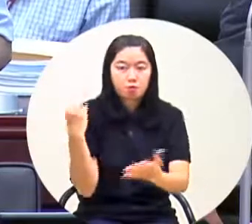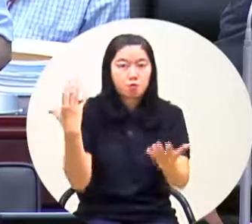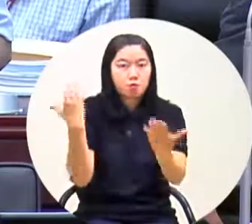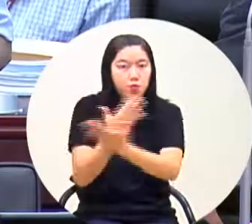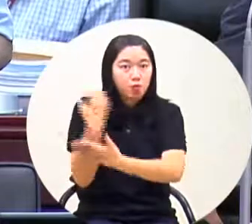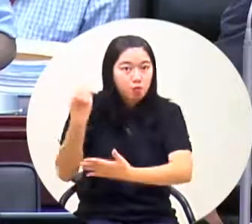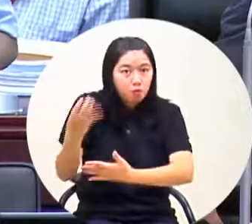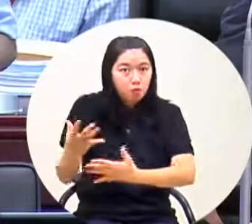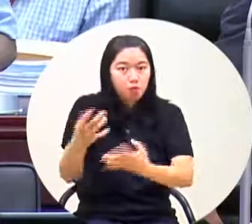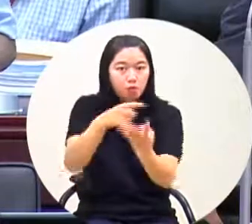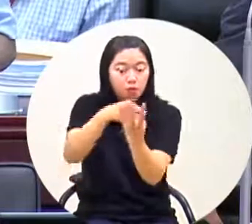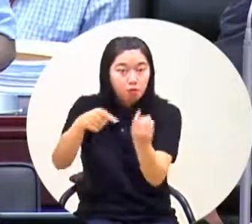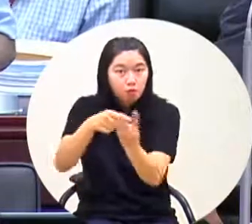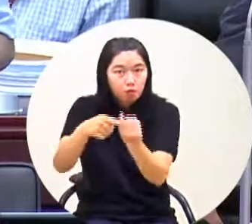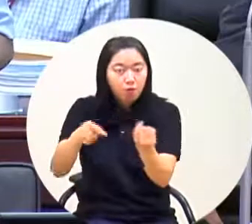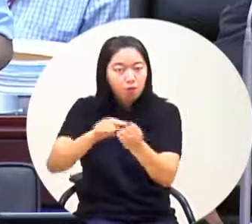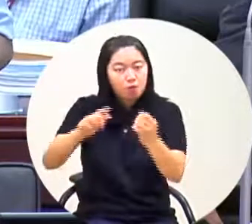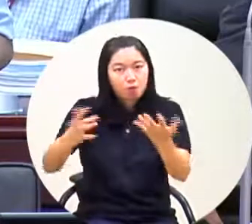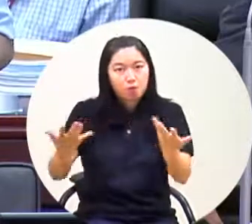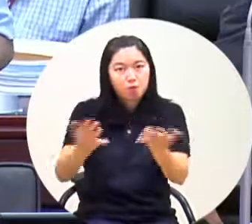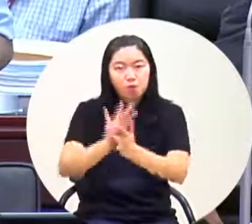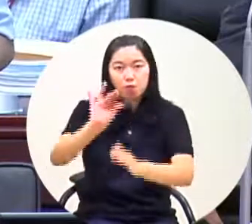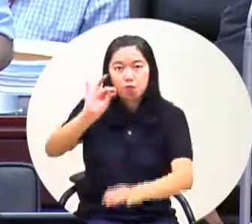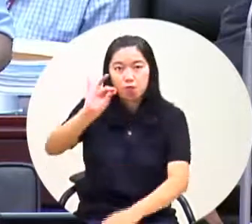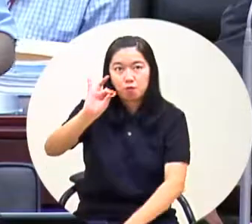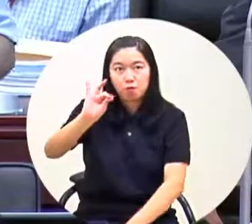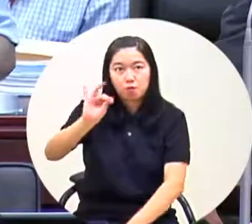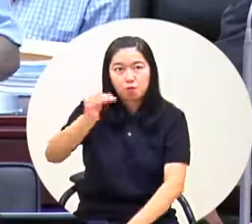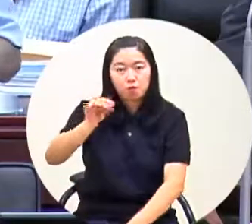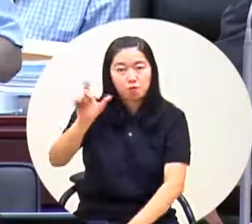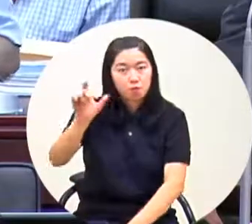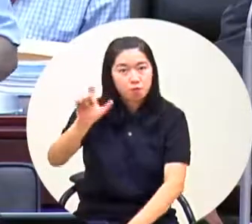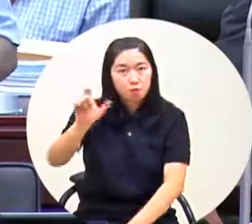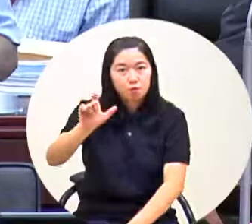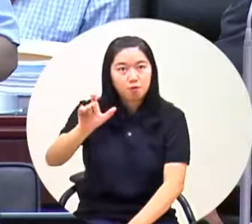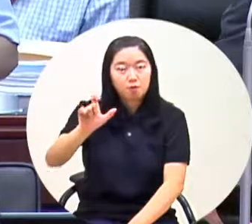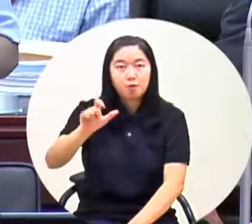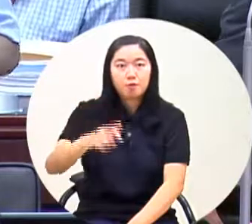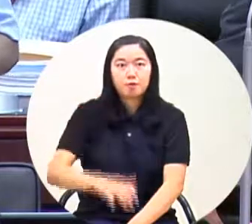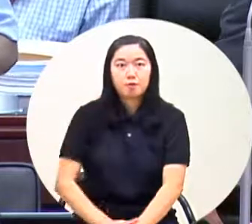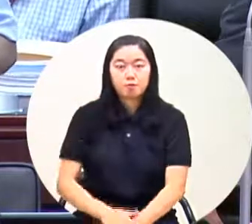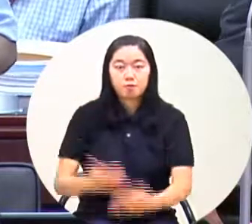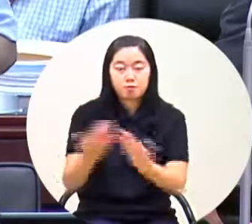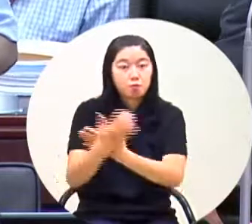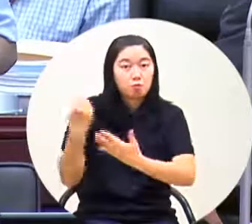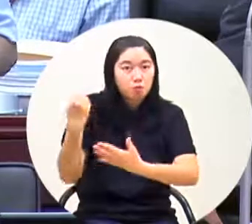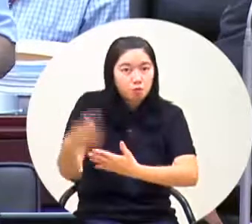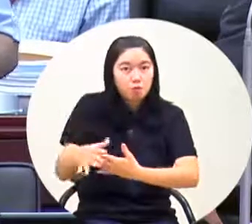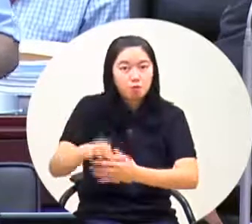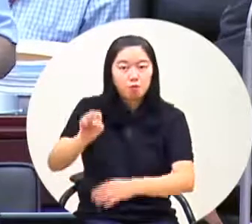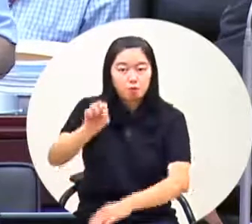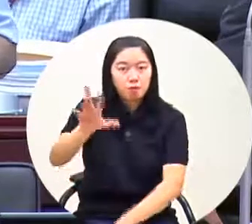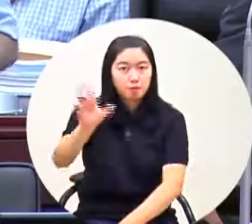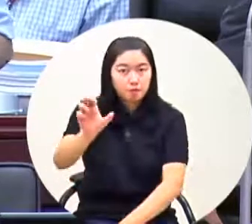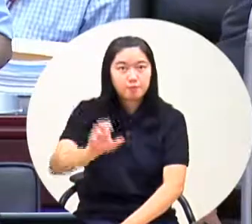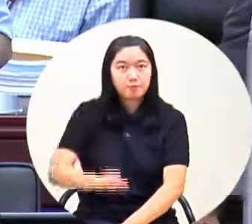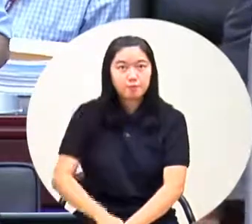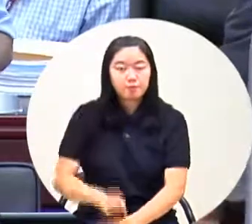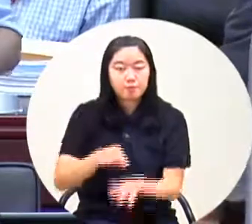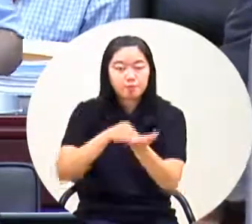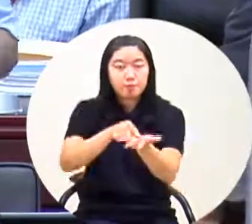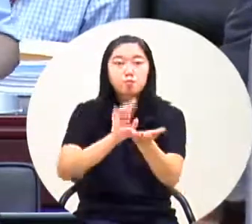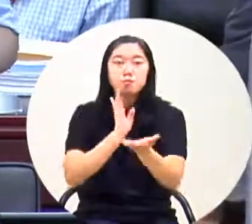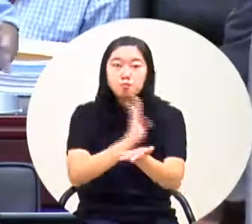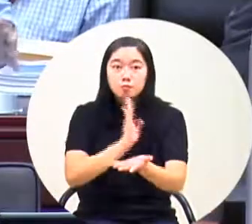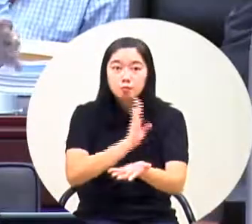数量来讲，大概有160辆啦。好，汰换掉的刚刚讲280，好，这是一百回耶。